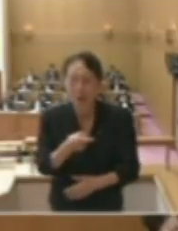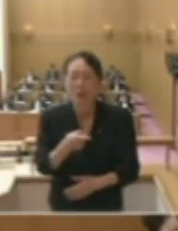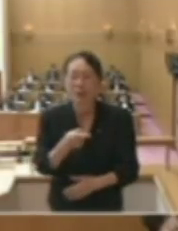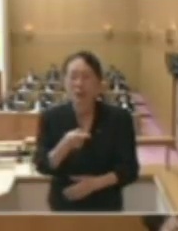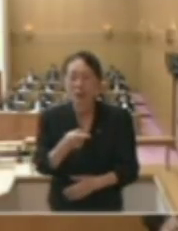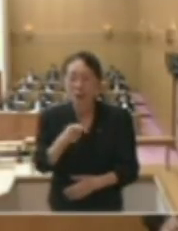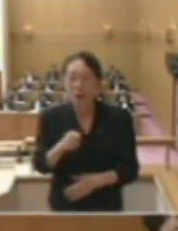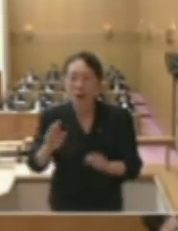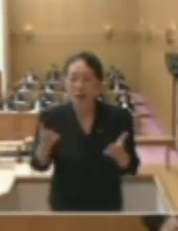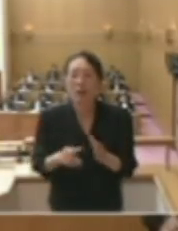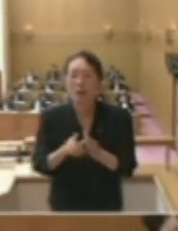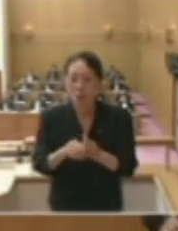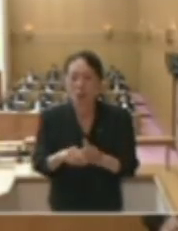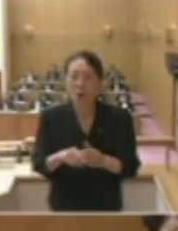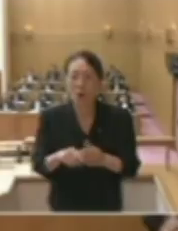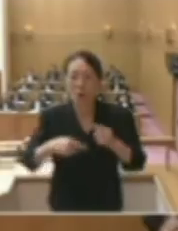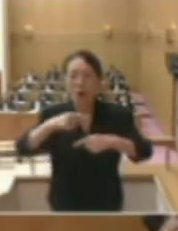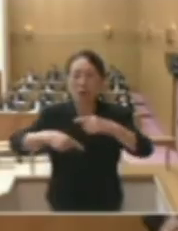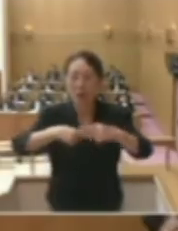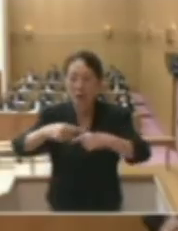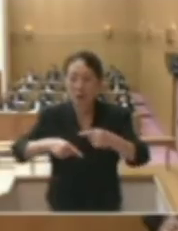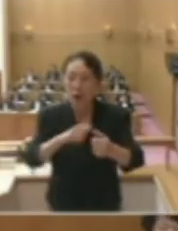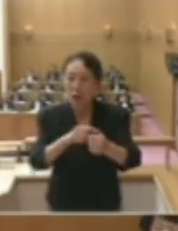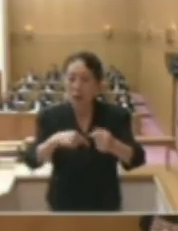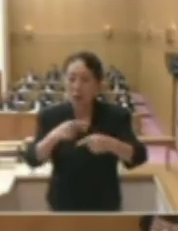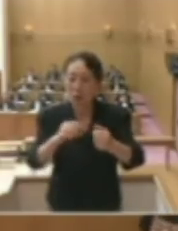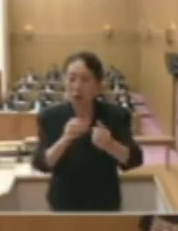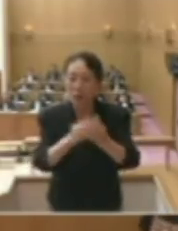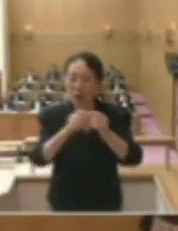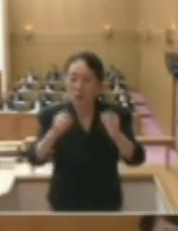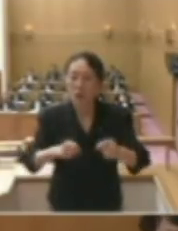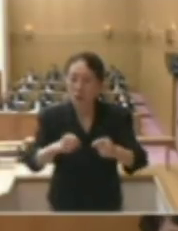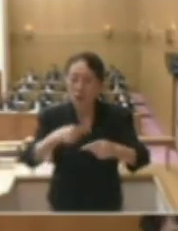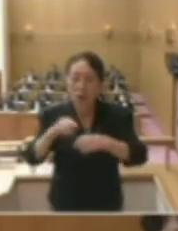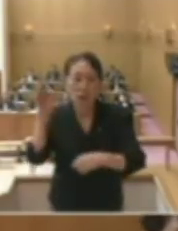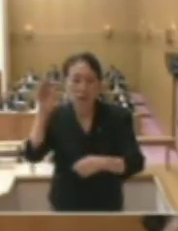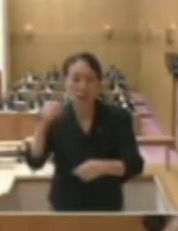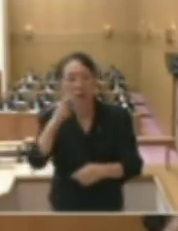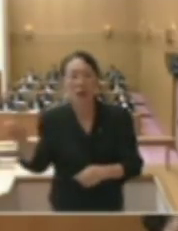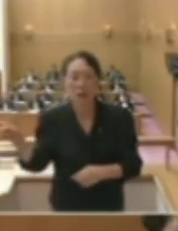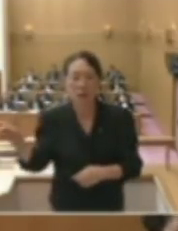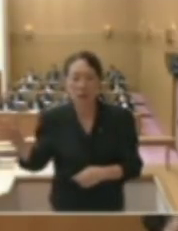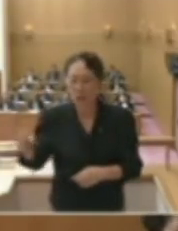ないと話を、彼の話を聞く気になれません。